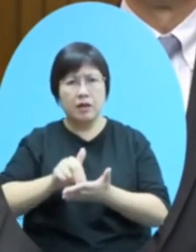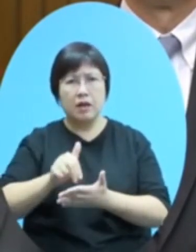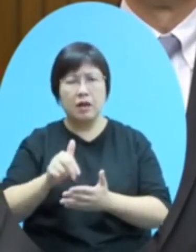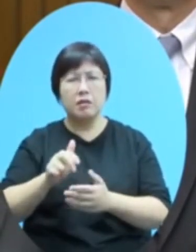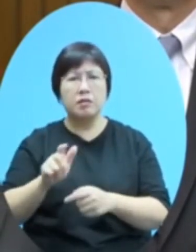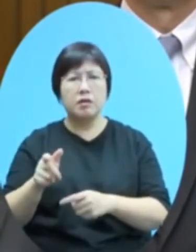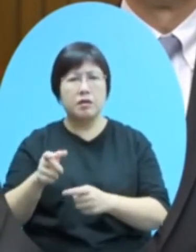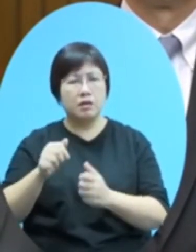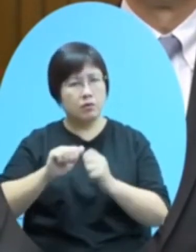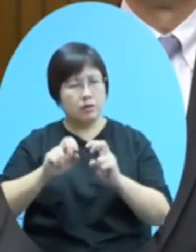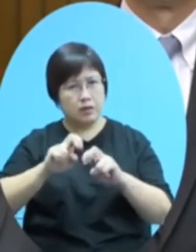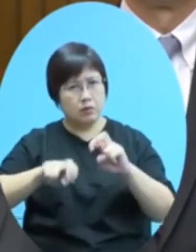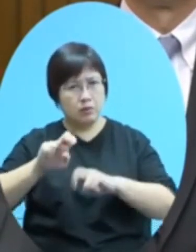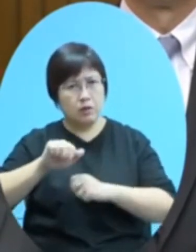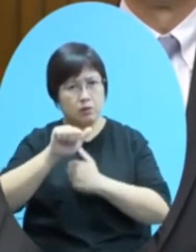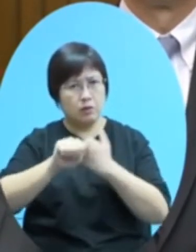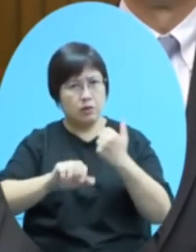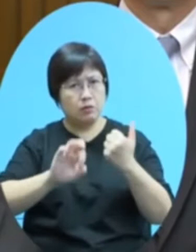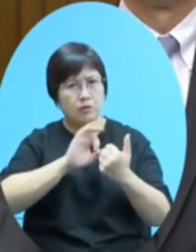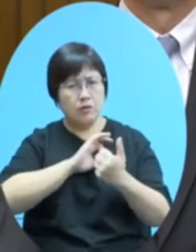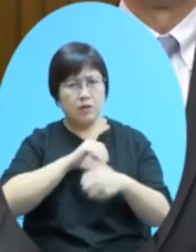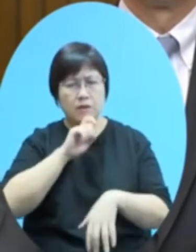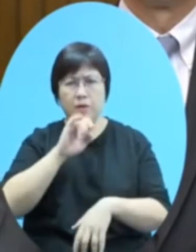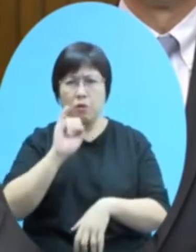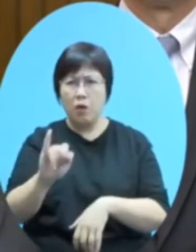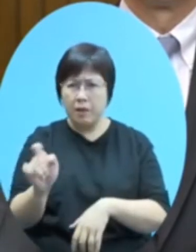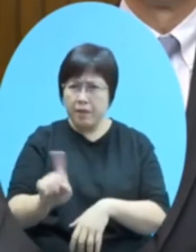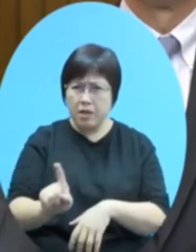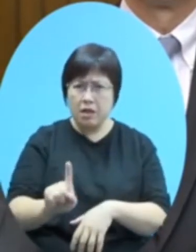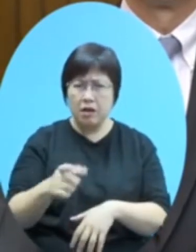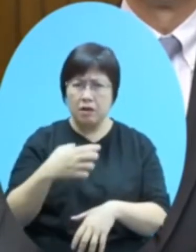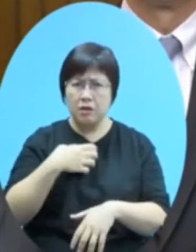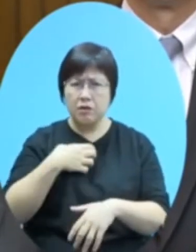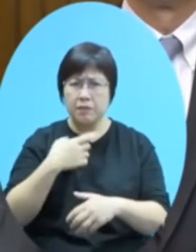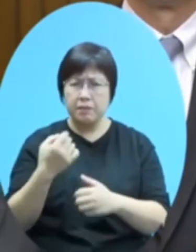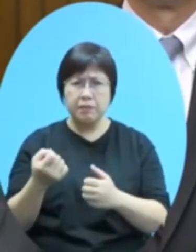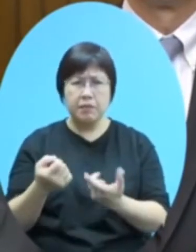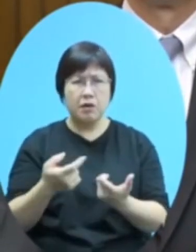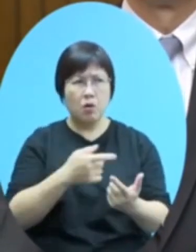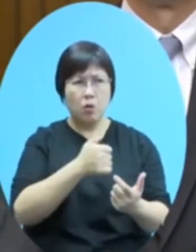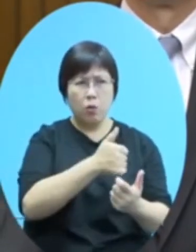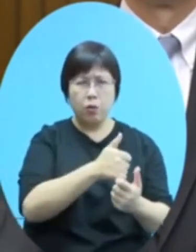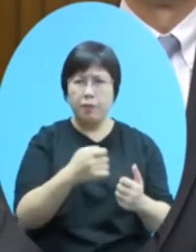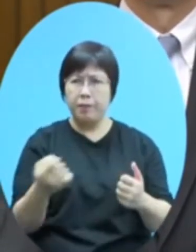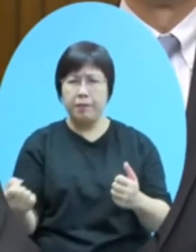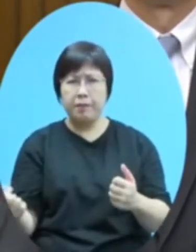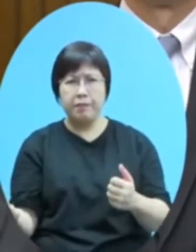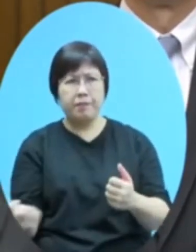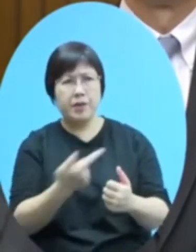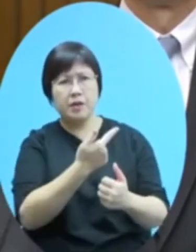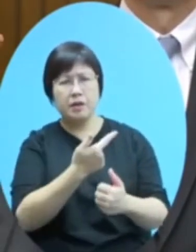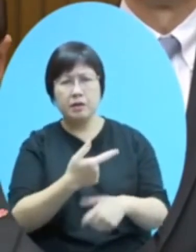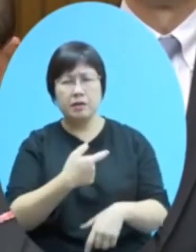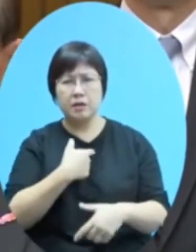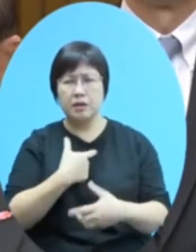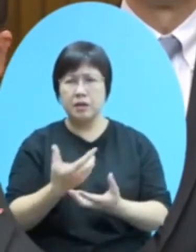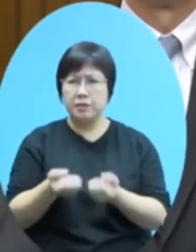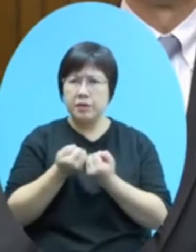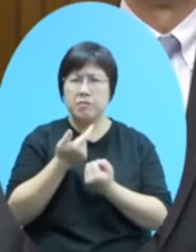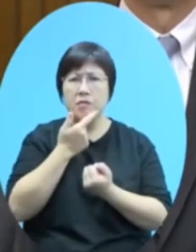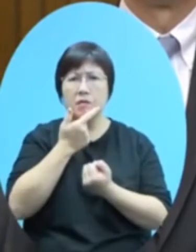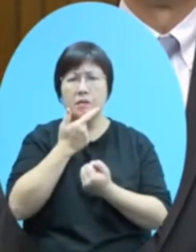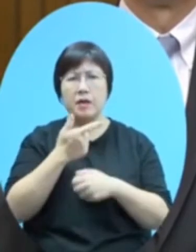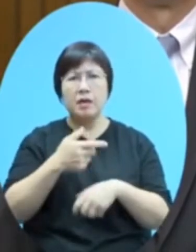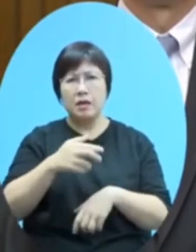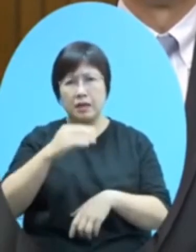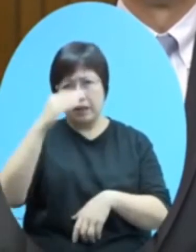啦。其實有冇一啲咩壞處係令到你覺得係凌駕各方認為嘅好處，而令到你唔接受呢個建議咧？係咪即係警察工